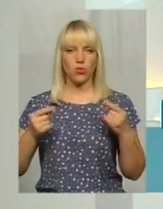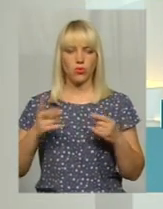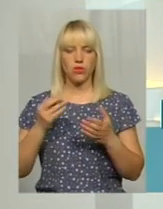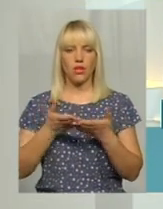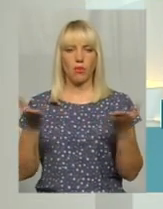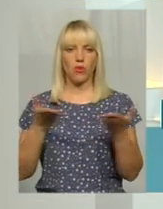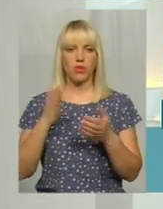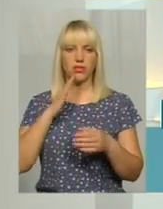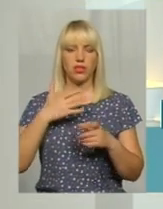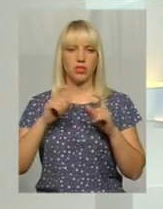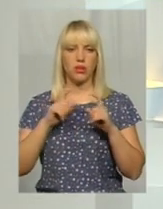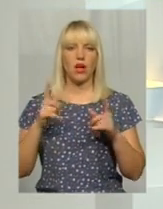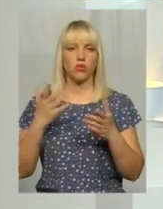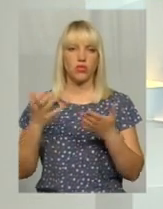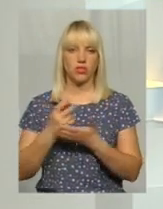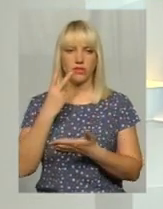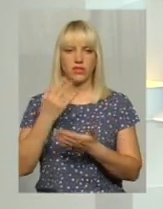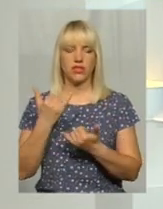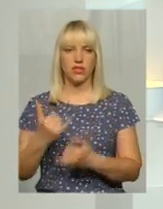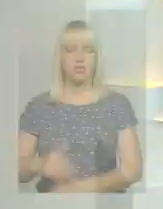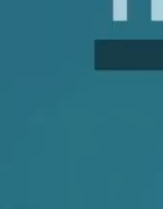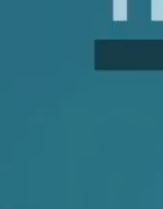Яку знайшли? Давайте